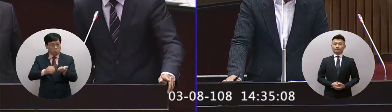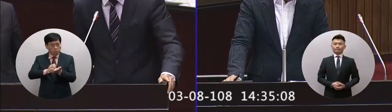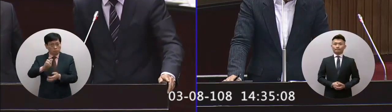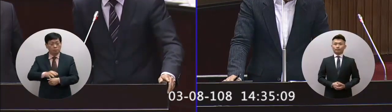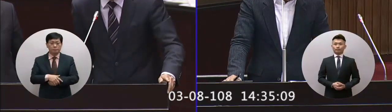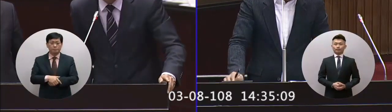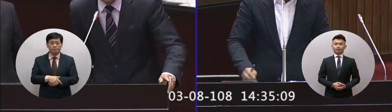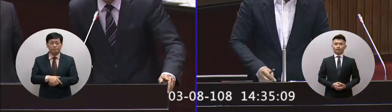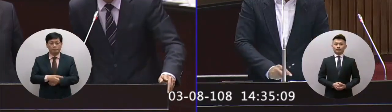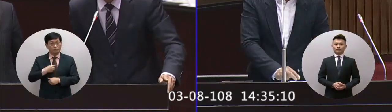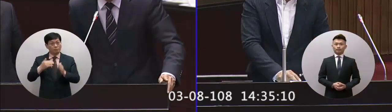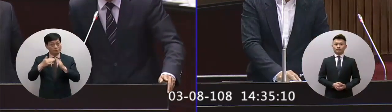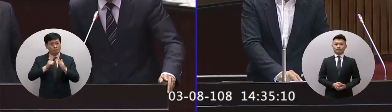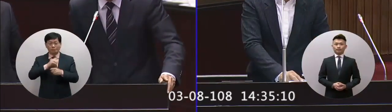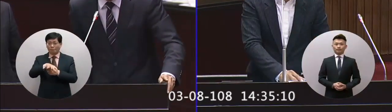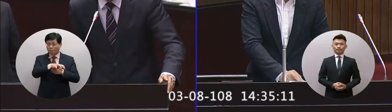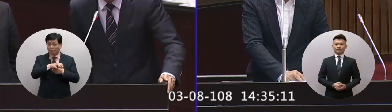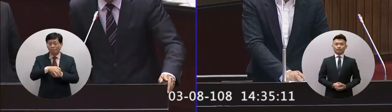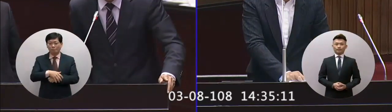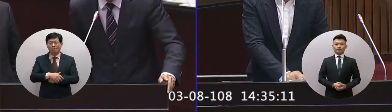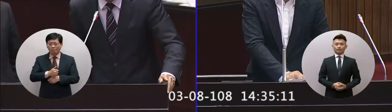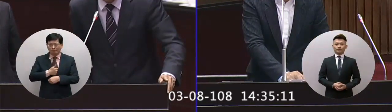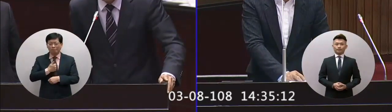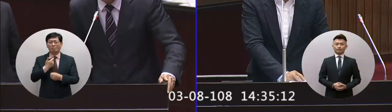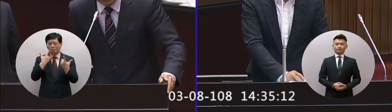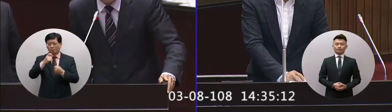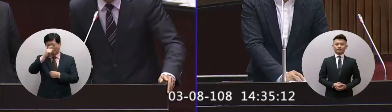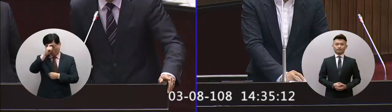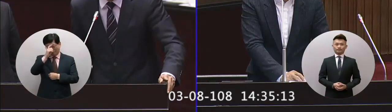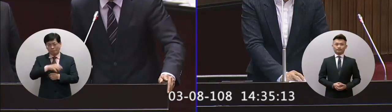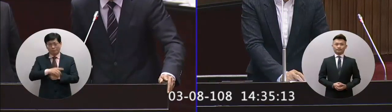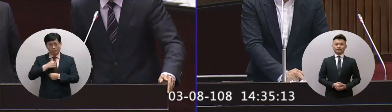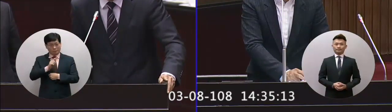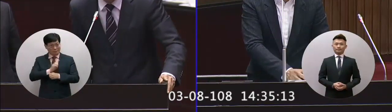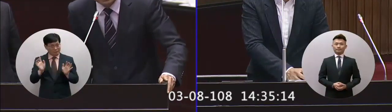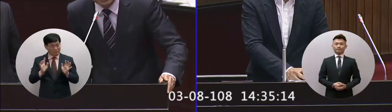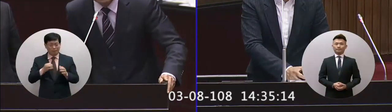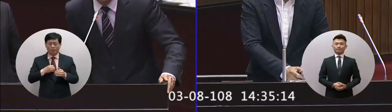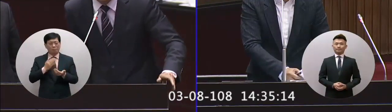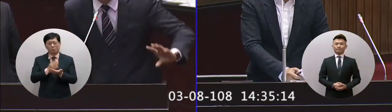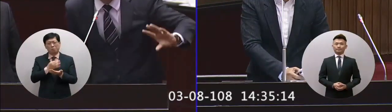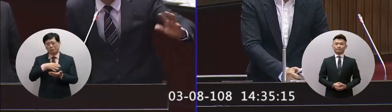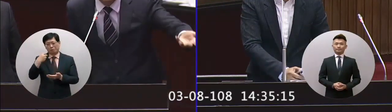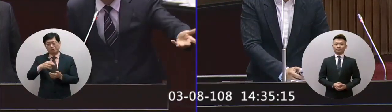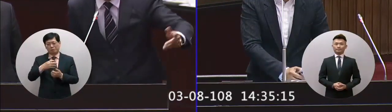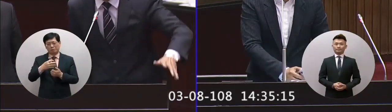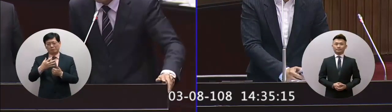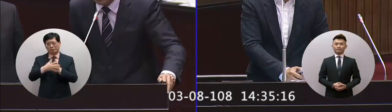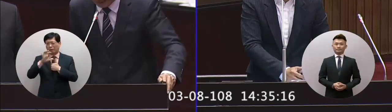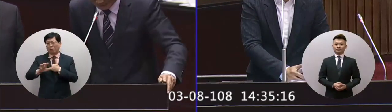員就要報告我們到這時候我們爸都說其實做事人都希望後一台不要做事可以兜